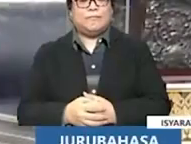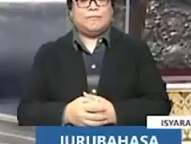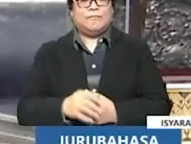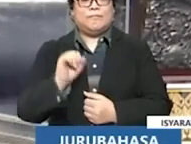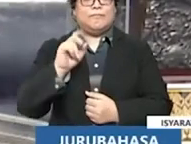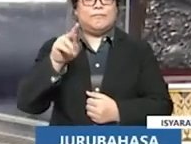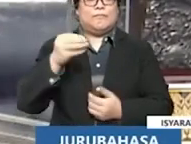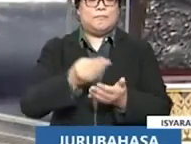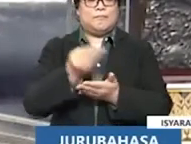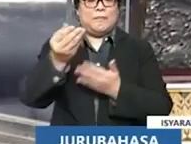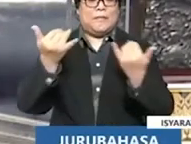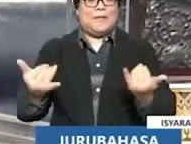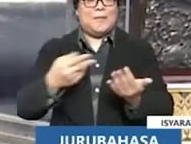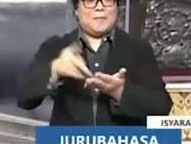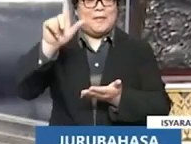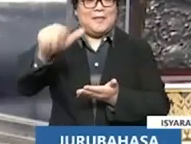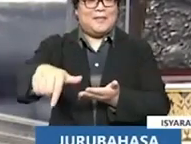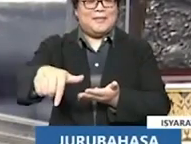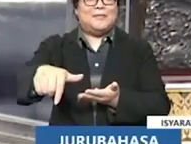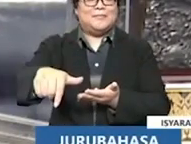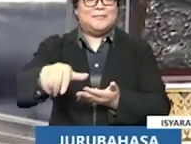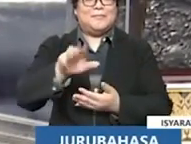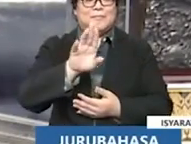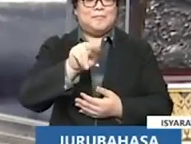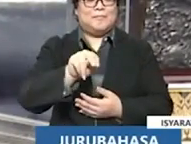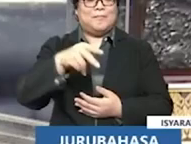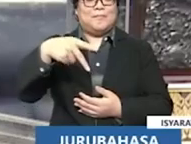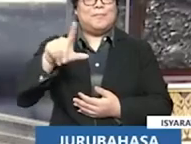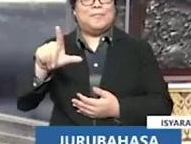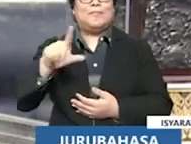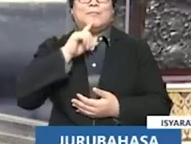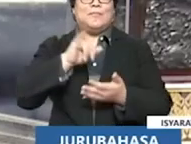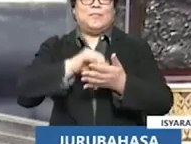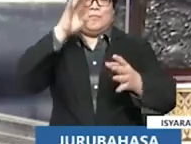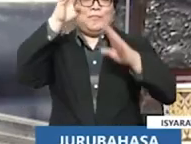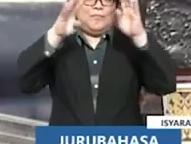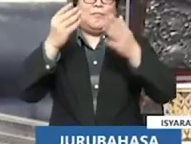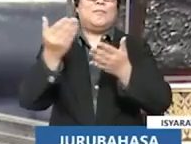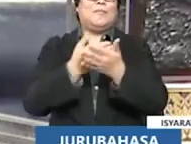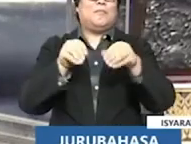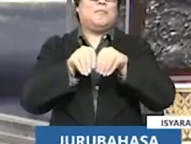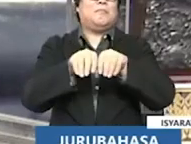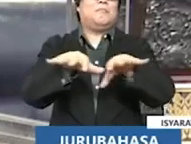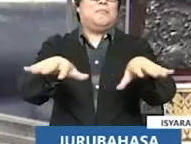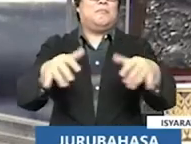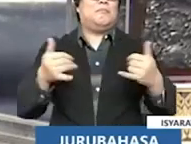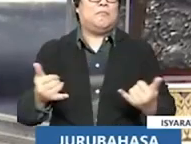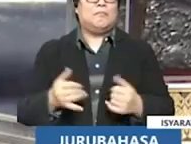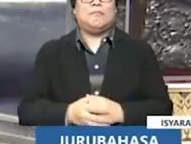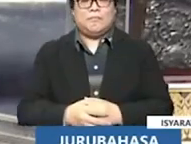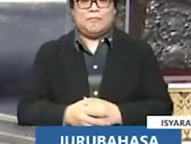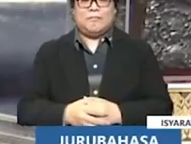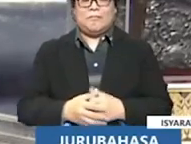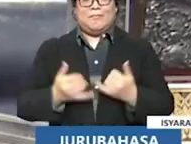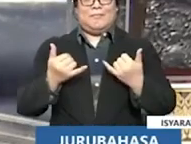skim Buy Now Pay Later atau BNPL merupakan inovasi kewangan baru yang berkembang dengan agak pesat. Dan buat